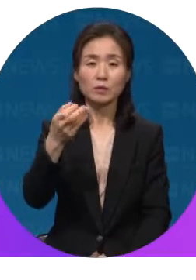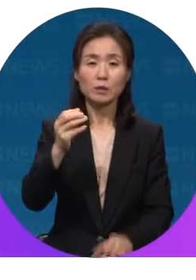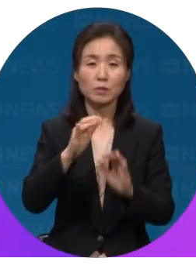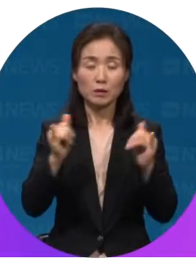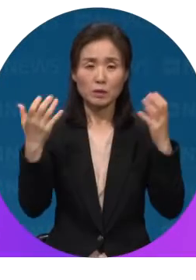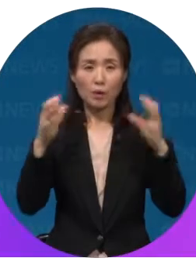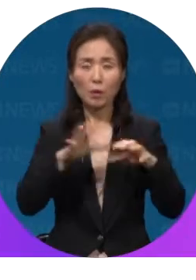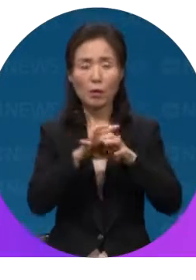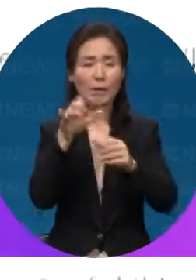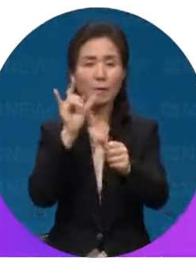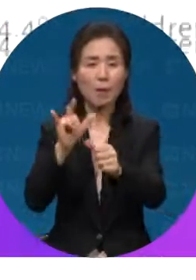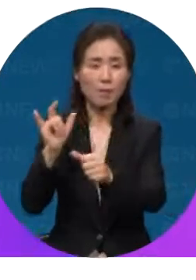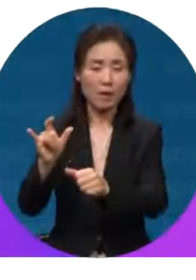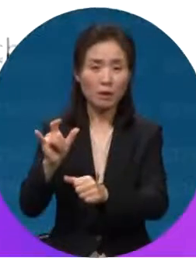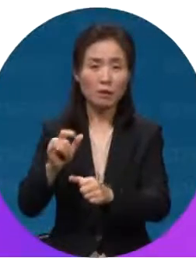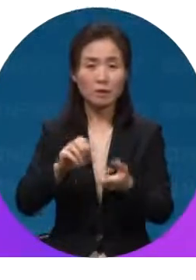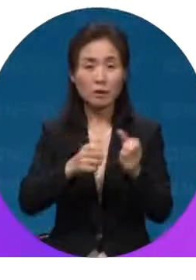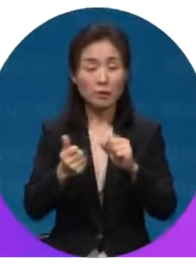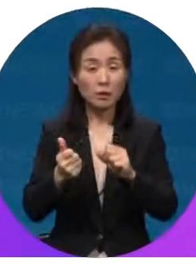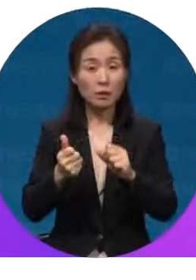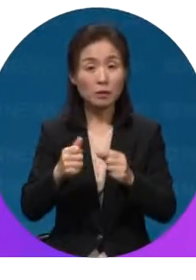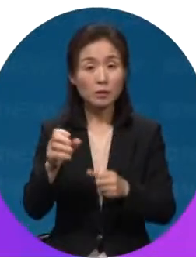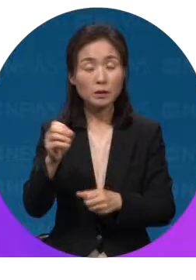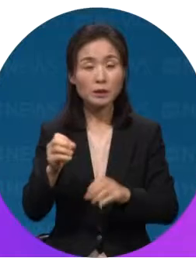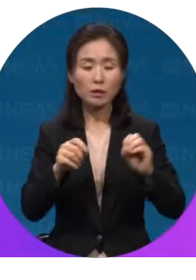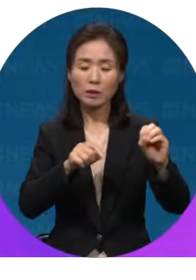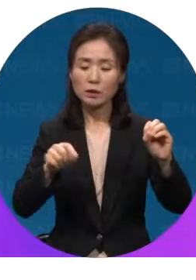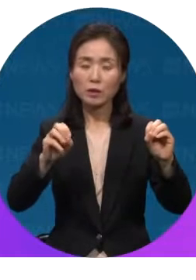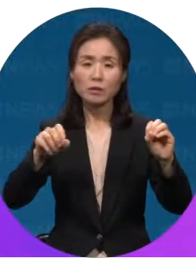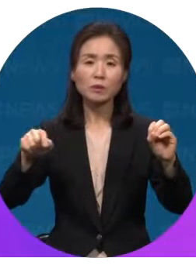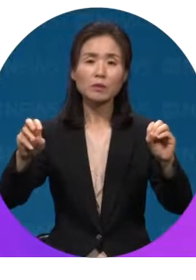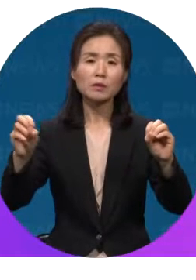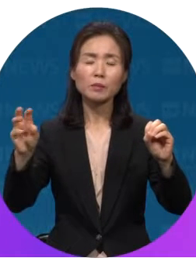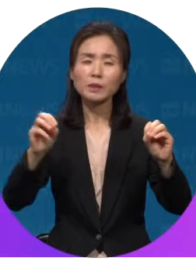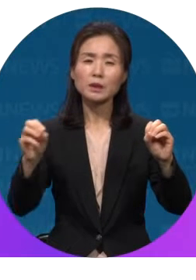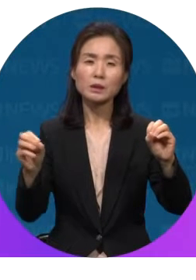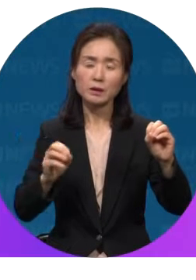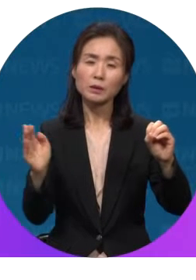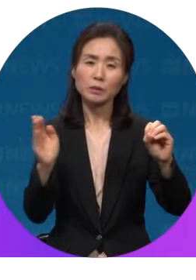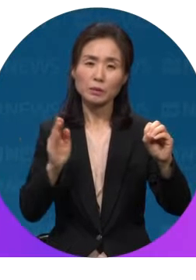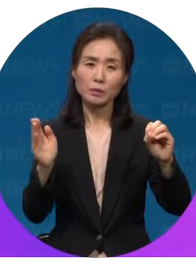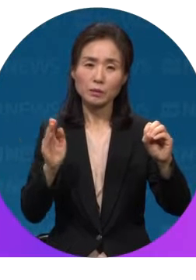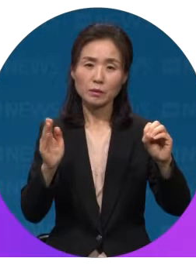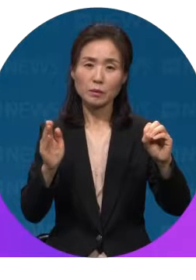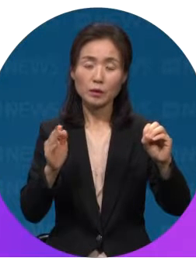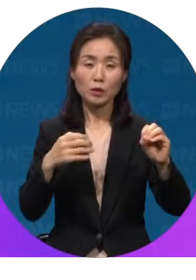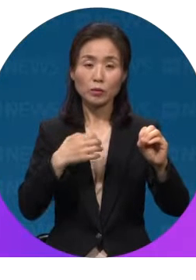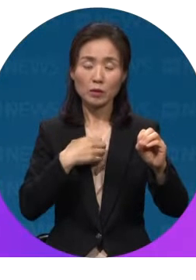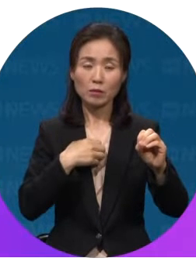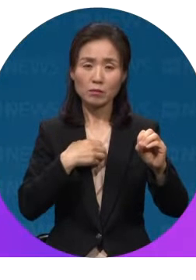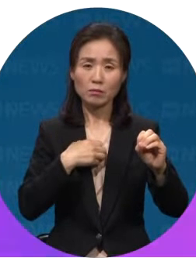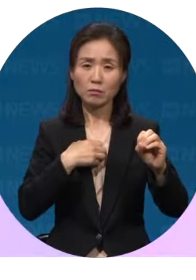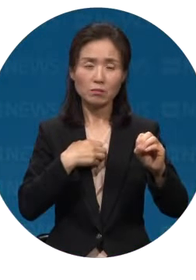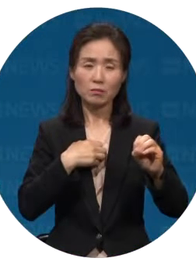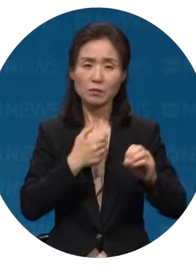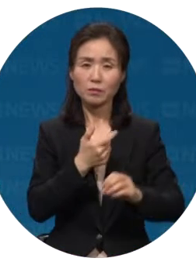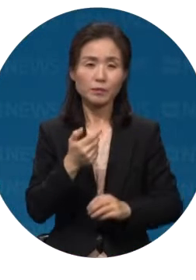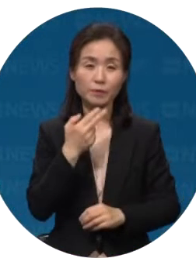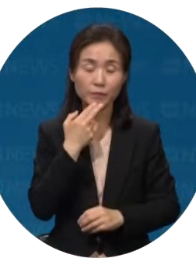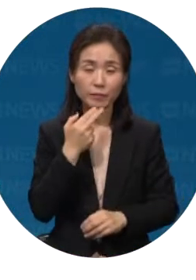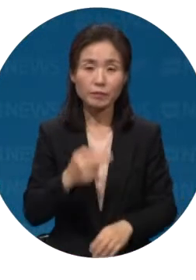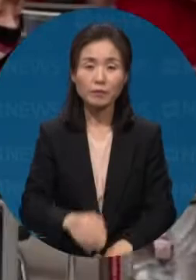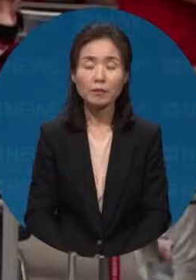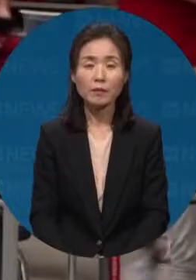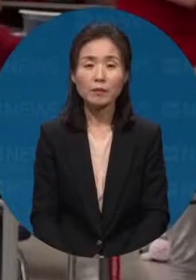코로나에 감염됐는데 사망률은 0%에서 0.03% 사이로 보고돼 위험성은 크지 않은 것으로